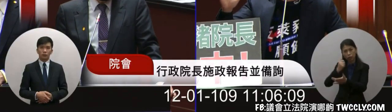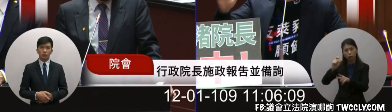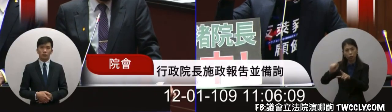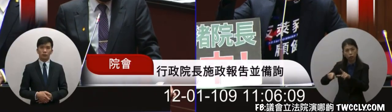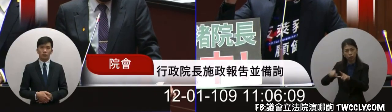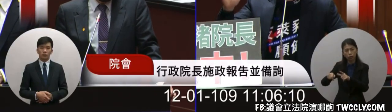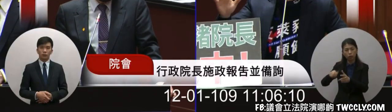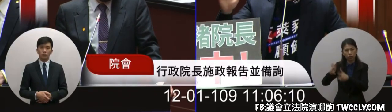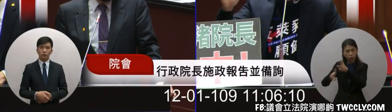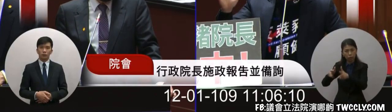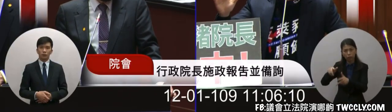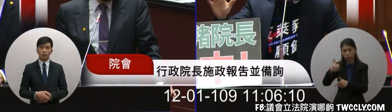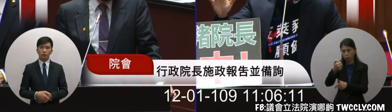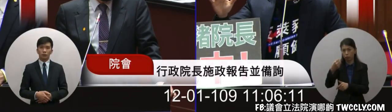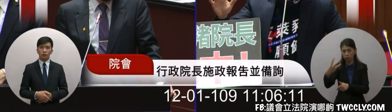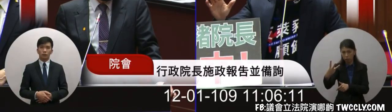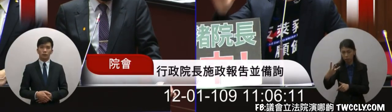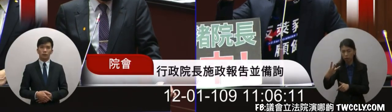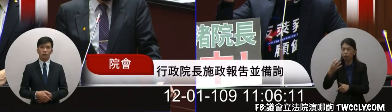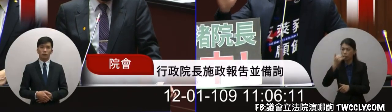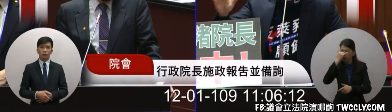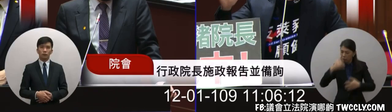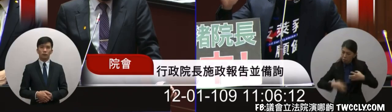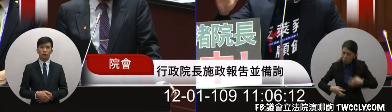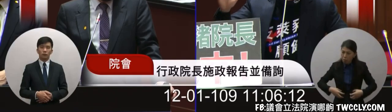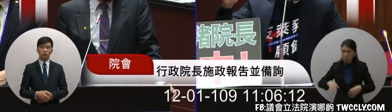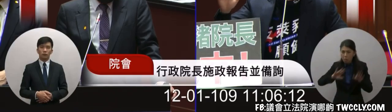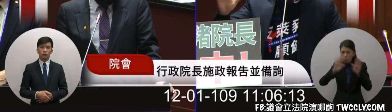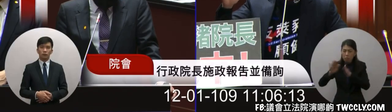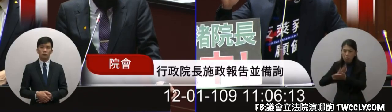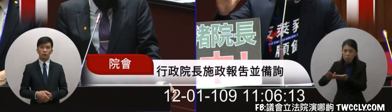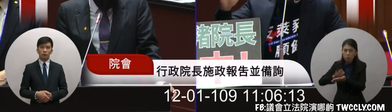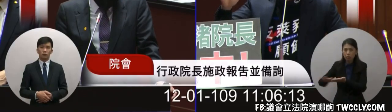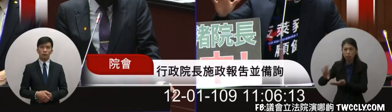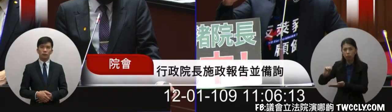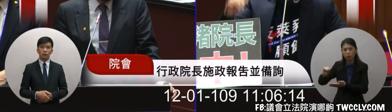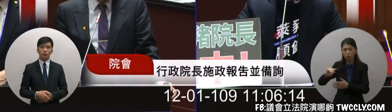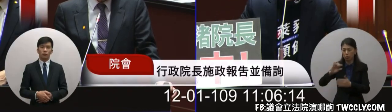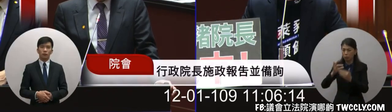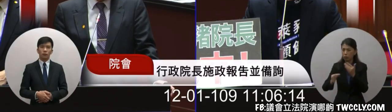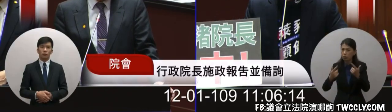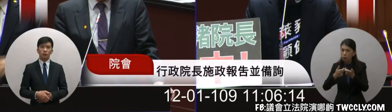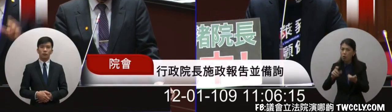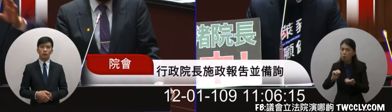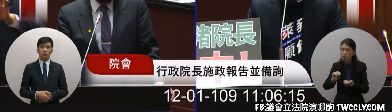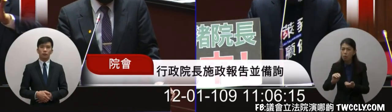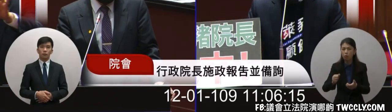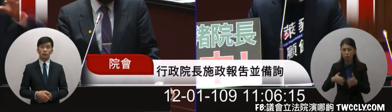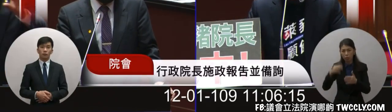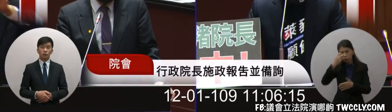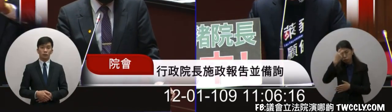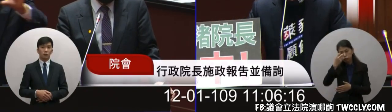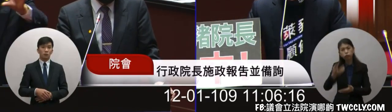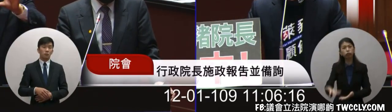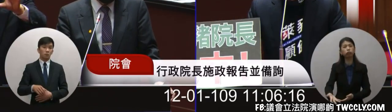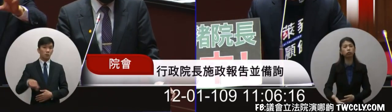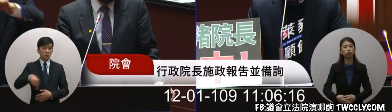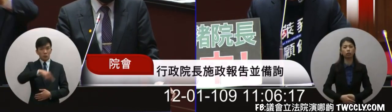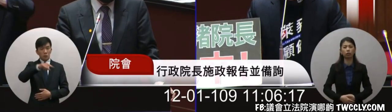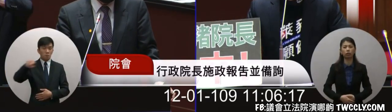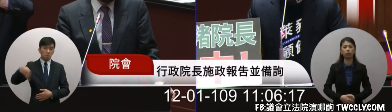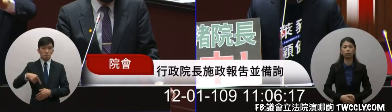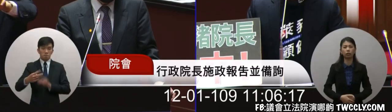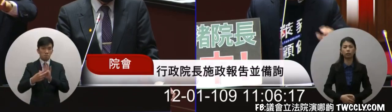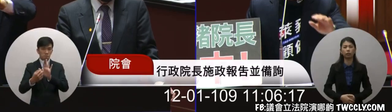厂里面他们猪内脏的处理状况符不符合健康安全法规吗？ 对，我们都会分标